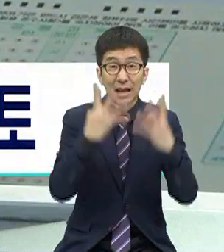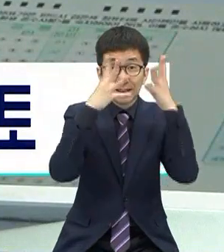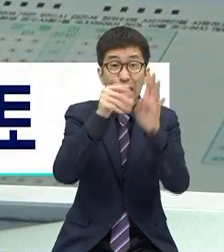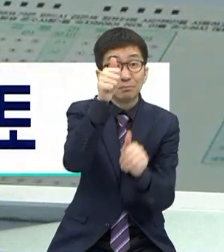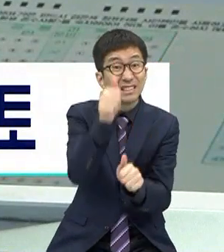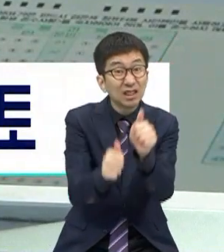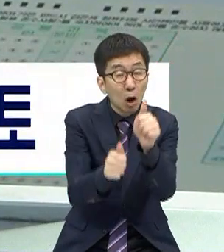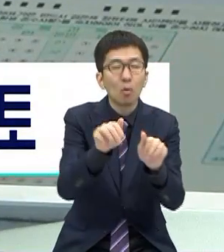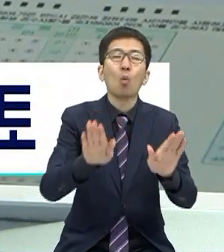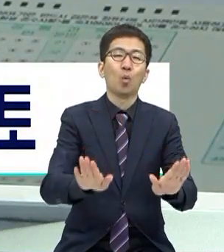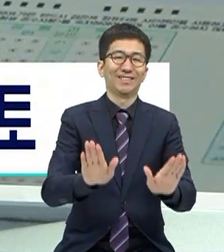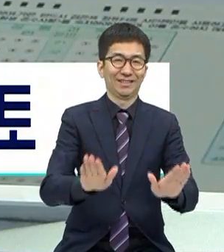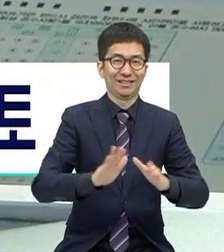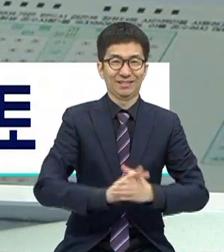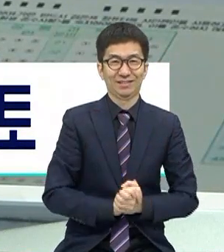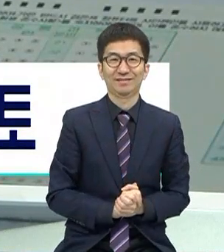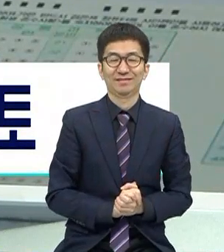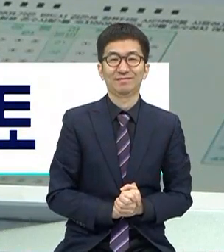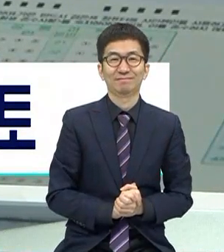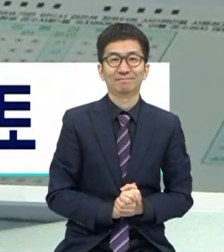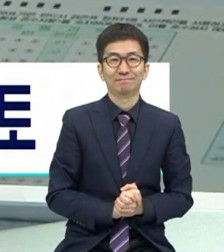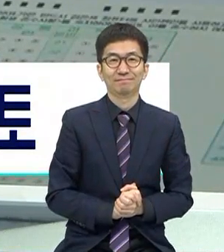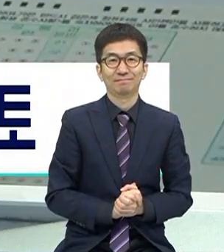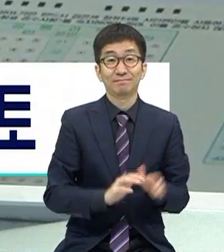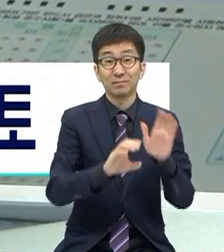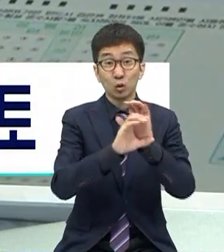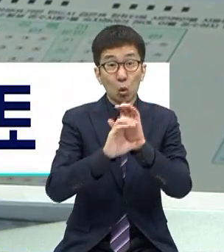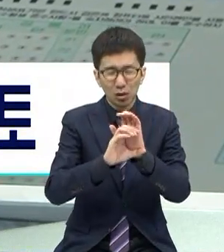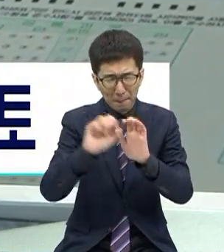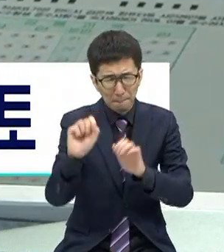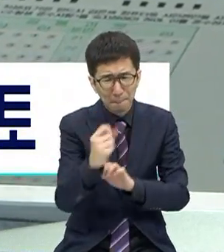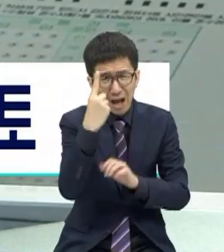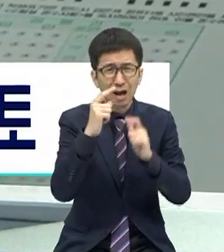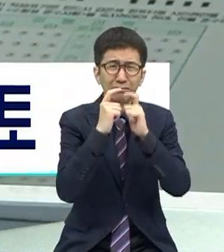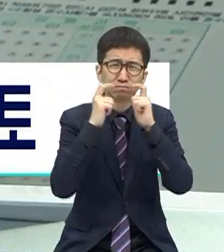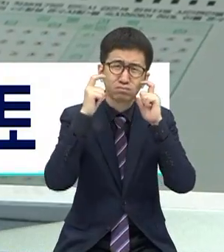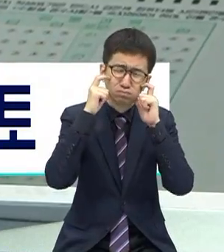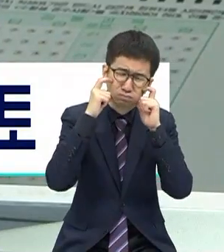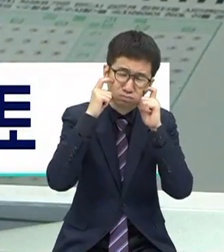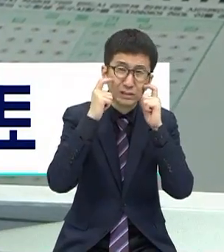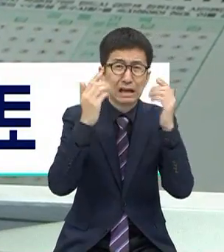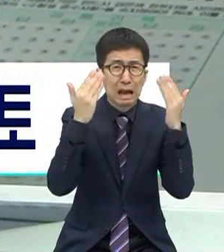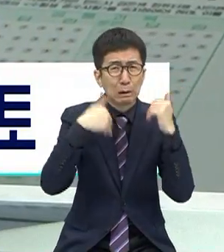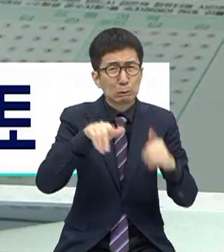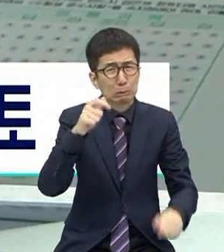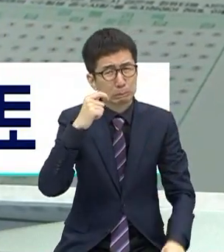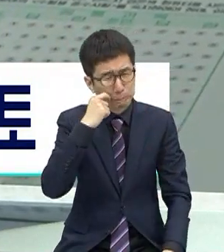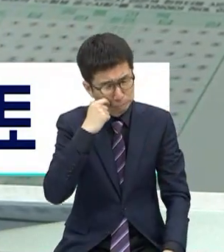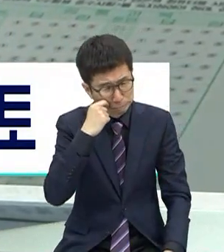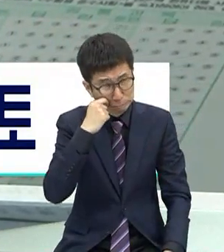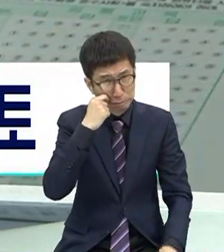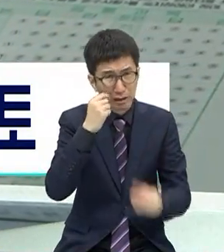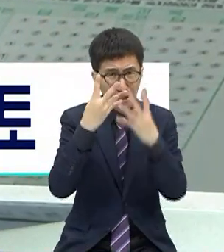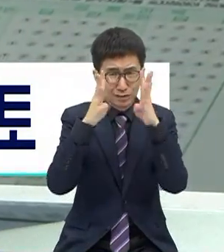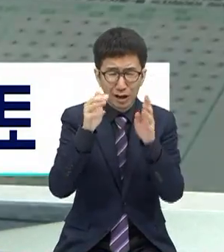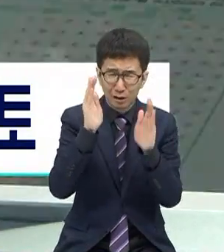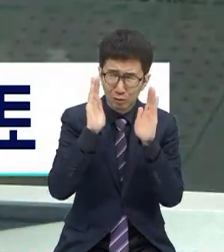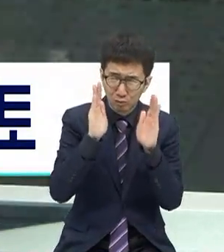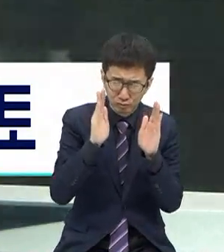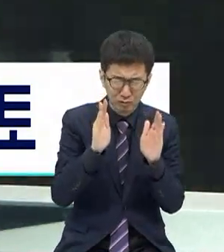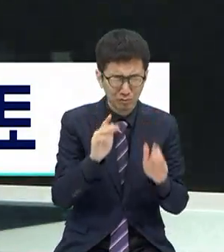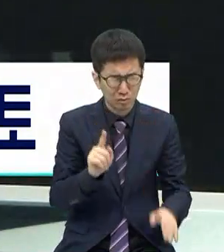대입 수학 능력 시험이 오늘 치러졌습니다. 코로나 때문에 마스크 쓰고 또 학교도 제대로 못